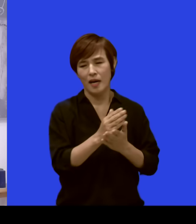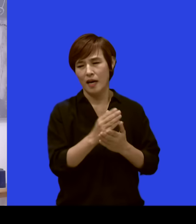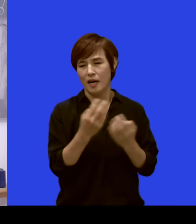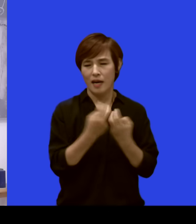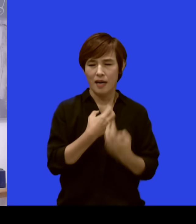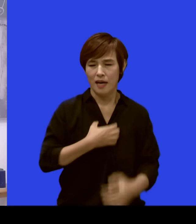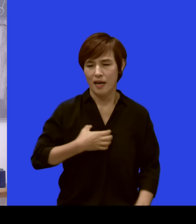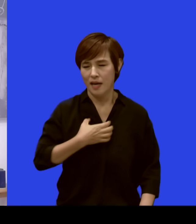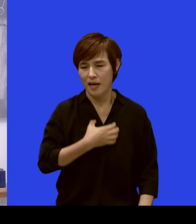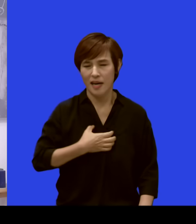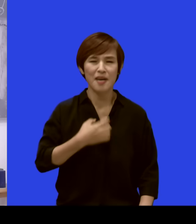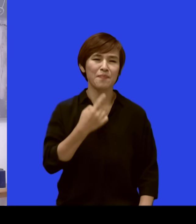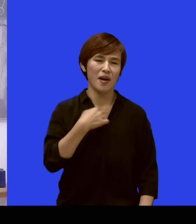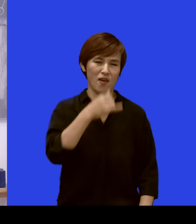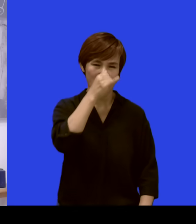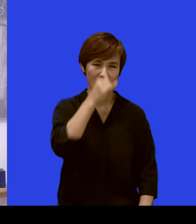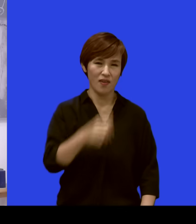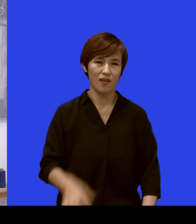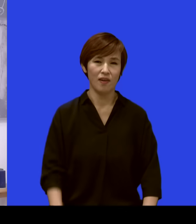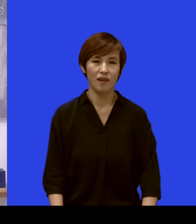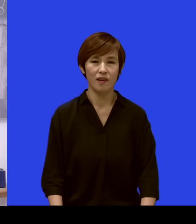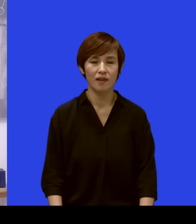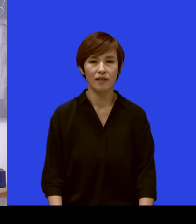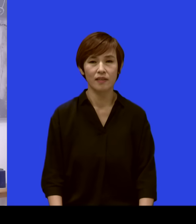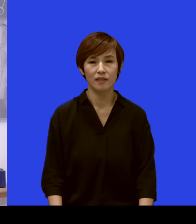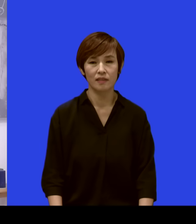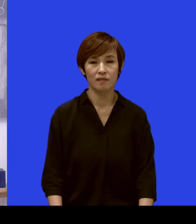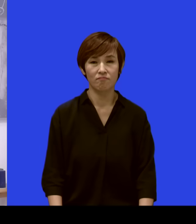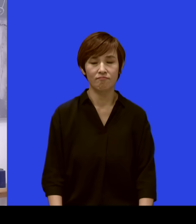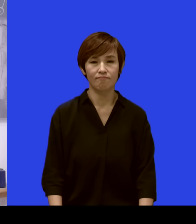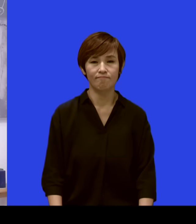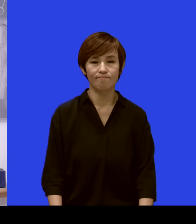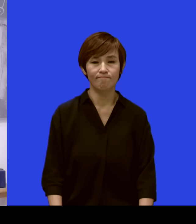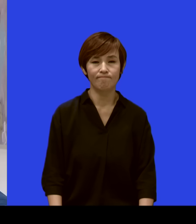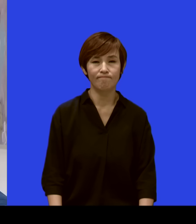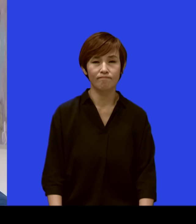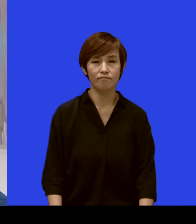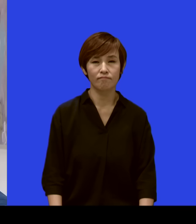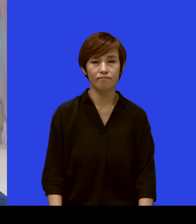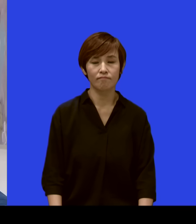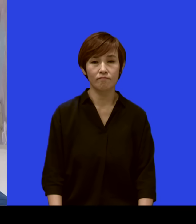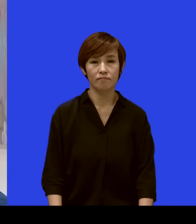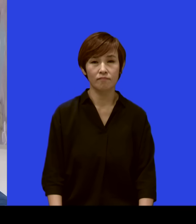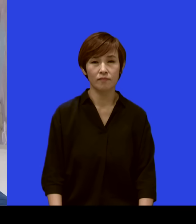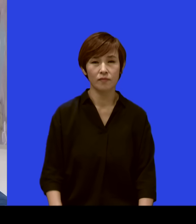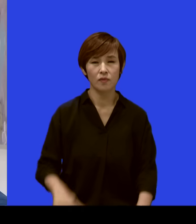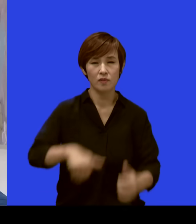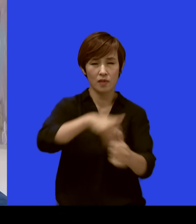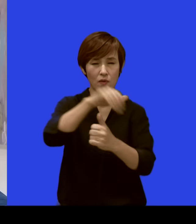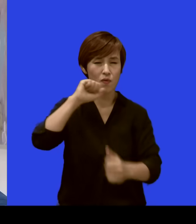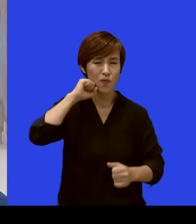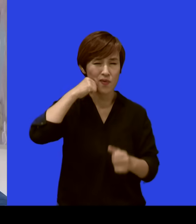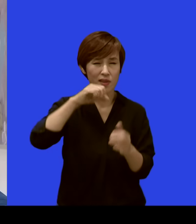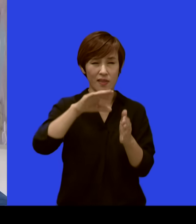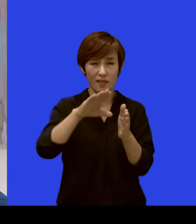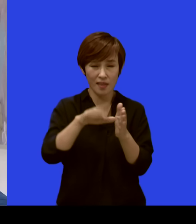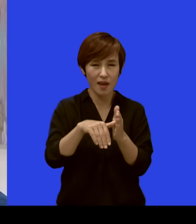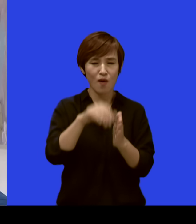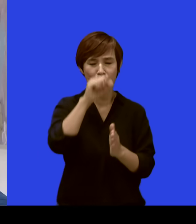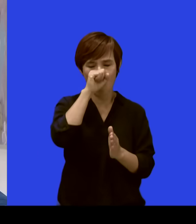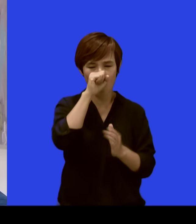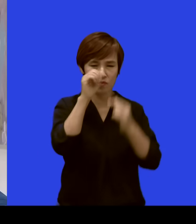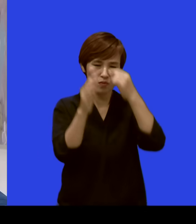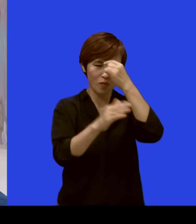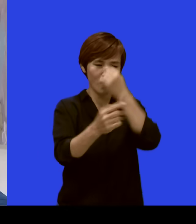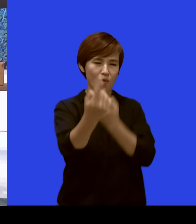근데 그러다가 사실 한 번 대형 사고는 아닙니다만 저에겐 대형 사고였죠. 왜냐면 그 어려운 시절이었지만 좋은 분들이 오셨고요.